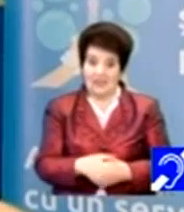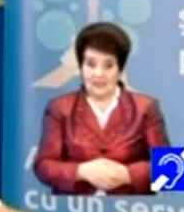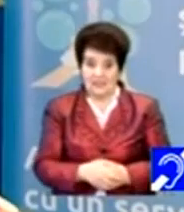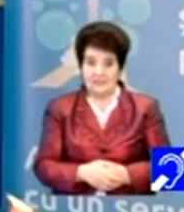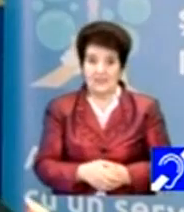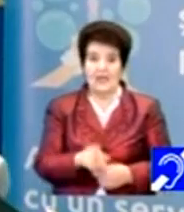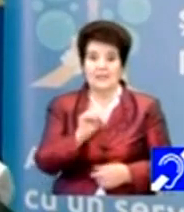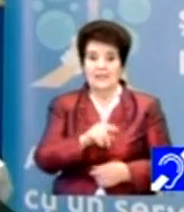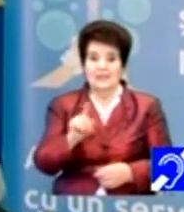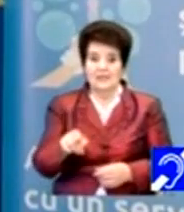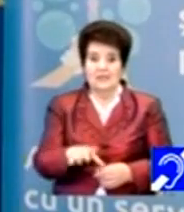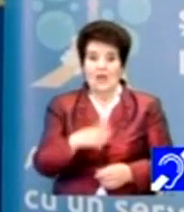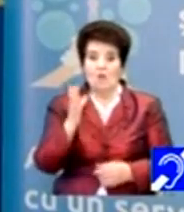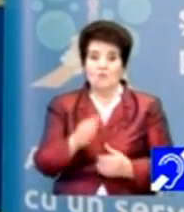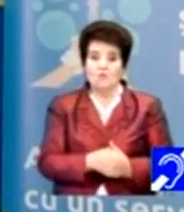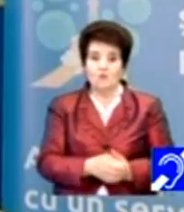din trânsele au fost